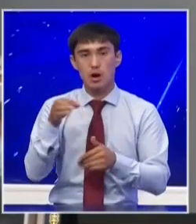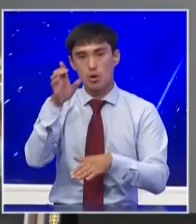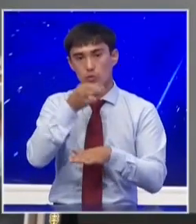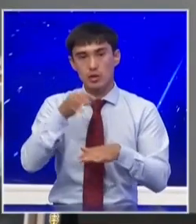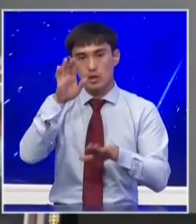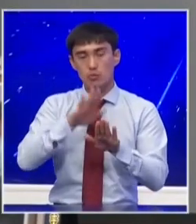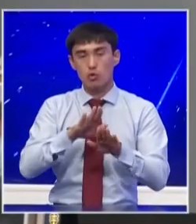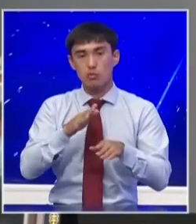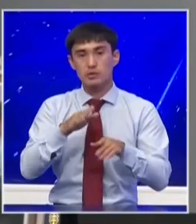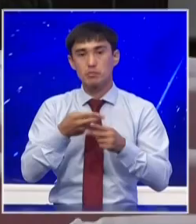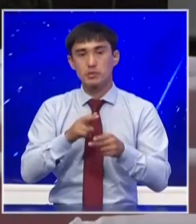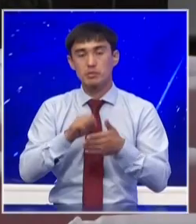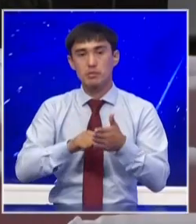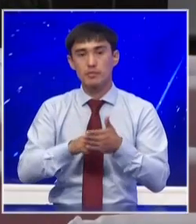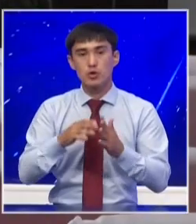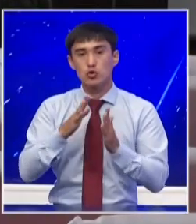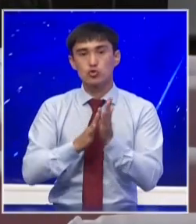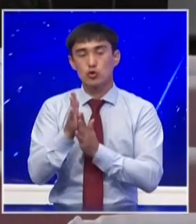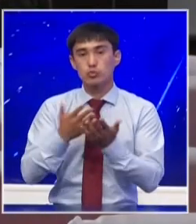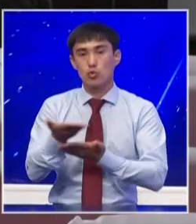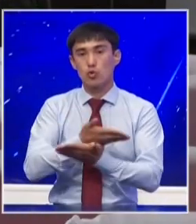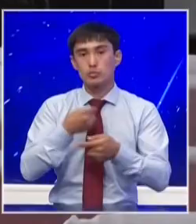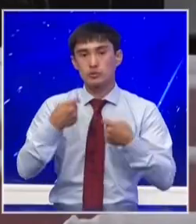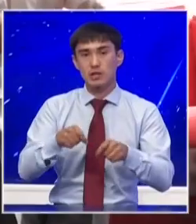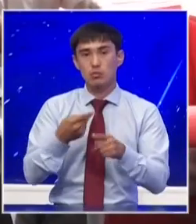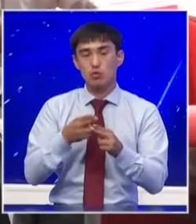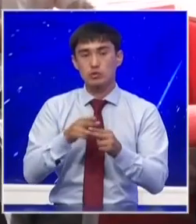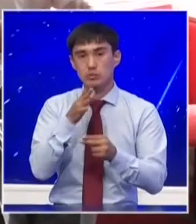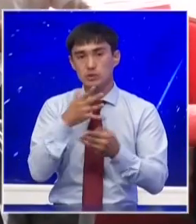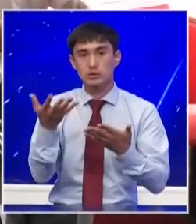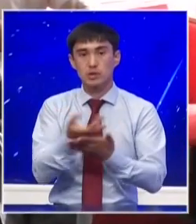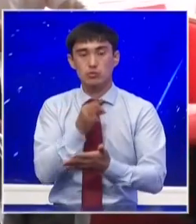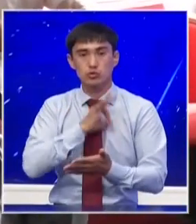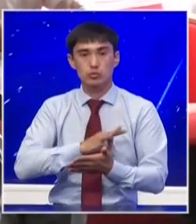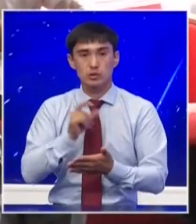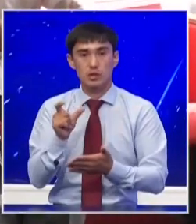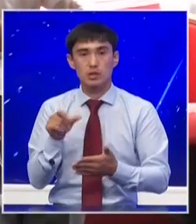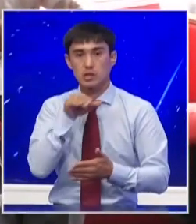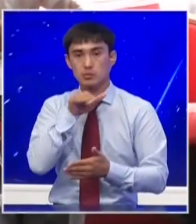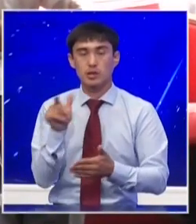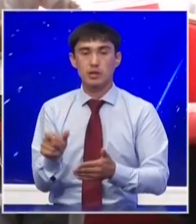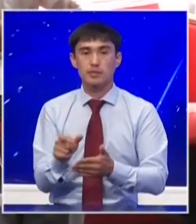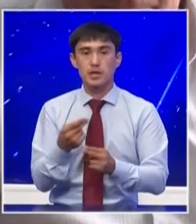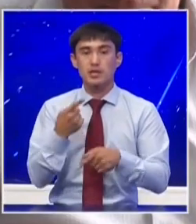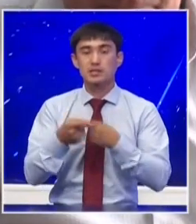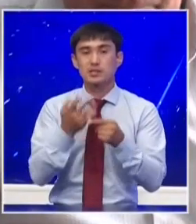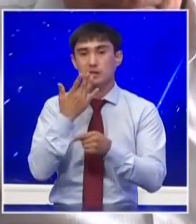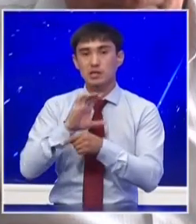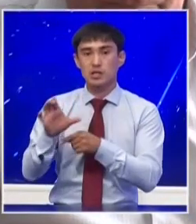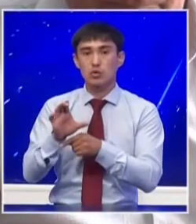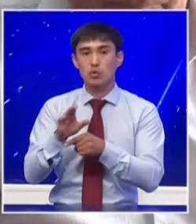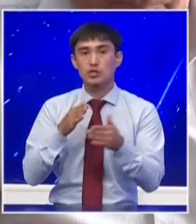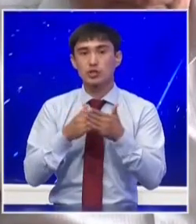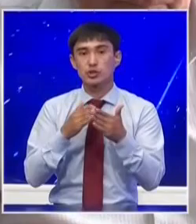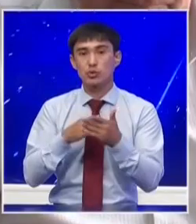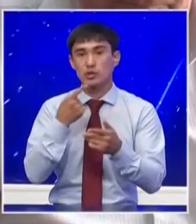әкімінің орынбасары. Себебі олар да шөбін орып, сатып осы маусымда табыс тауып отырған кәсіпкерлер. Сыртқа шығаруға шектеу